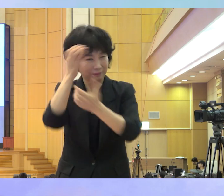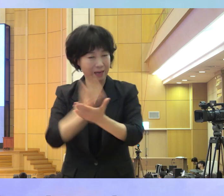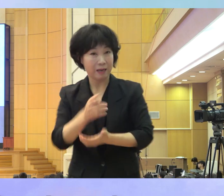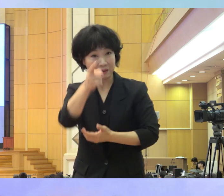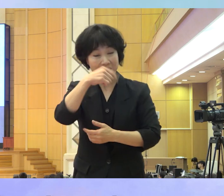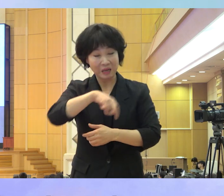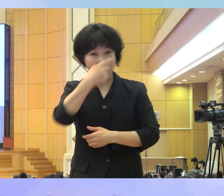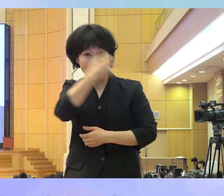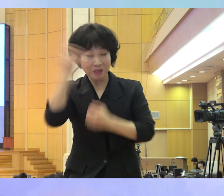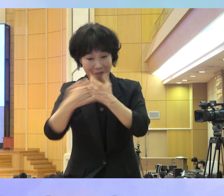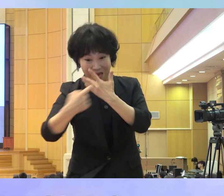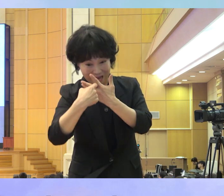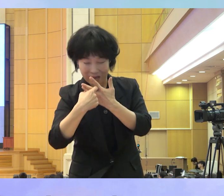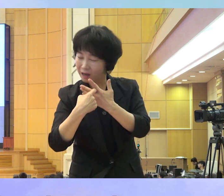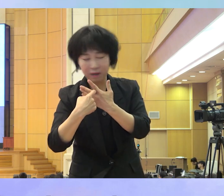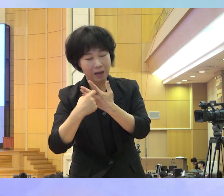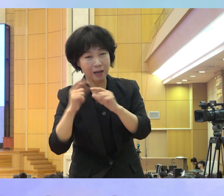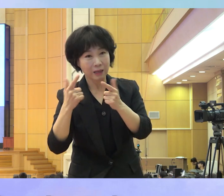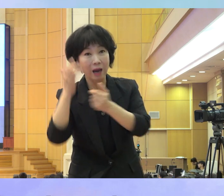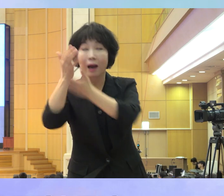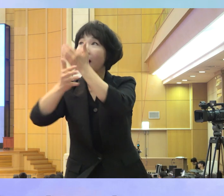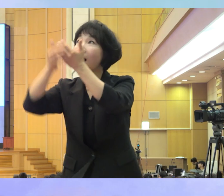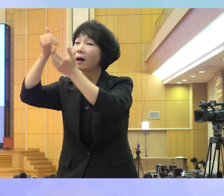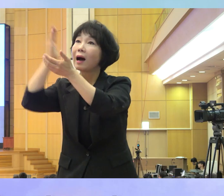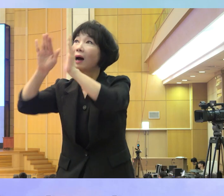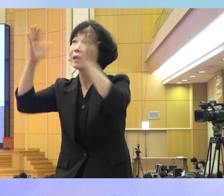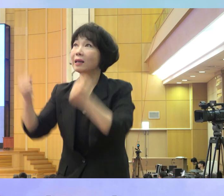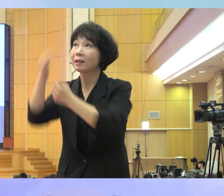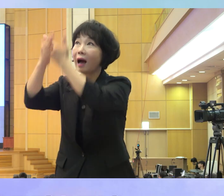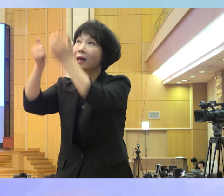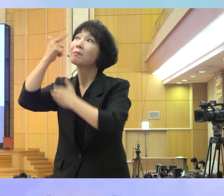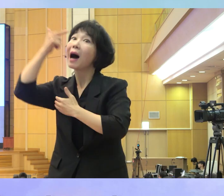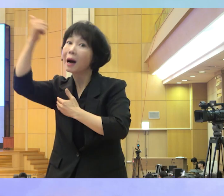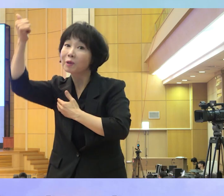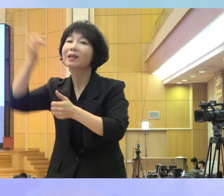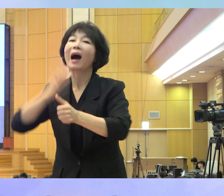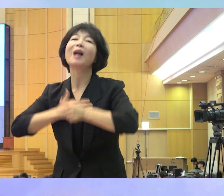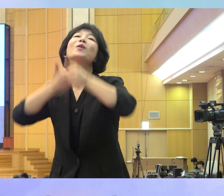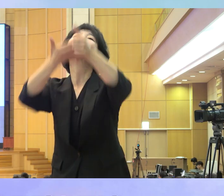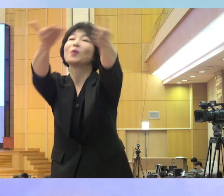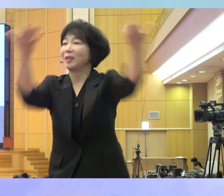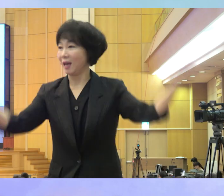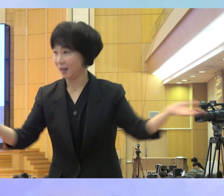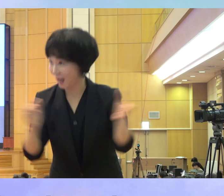아니고 하늘에 계신 내 아버지시니라.